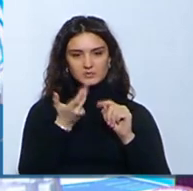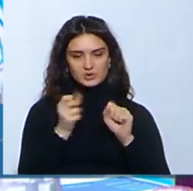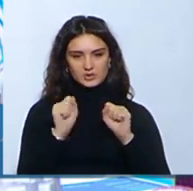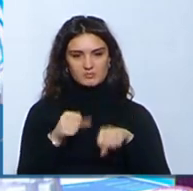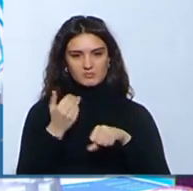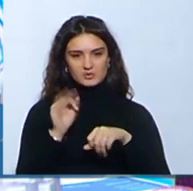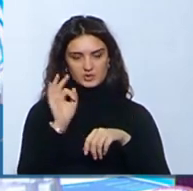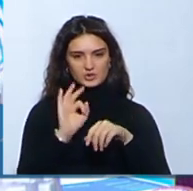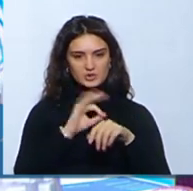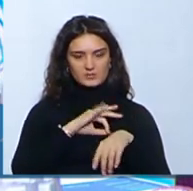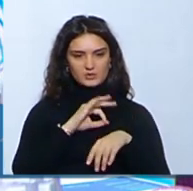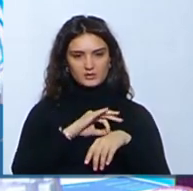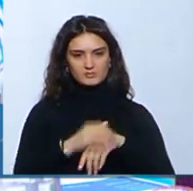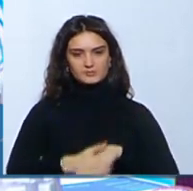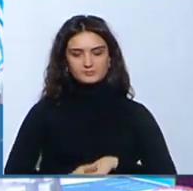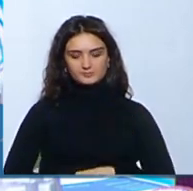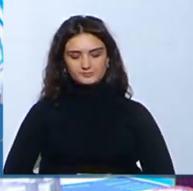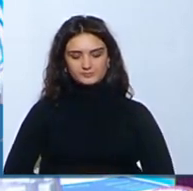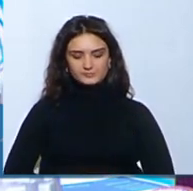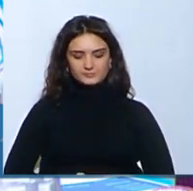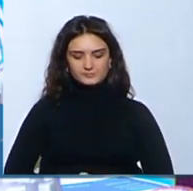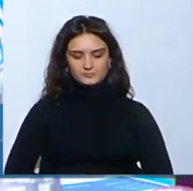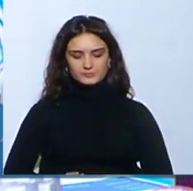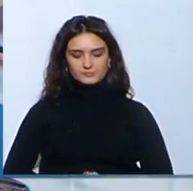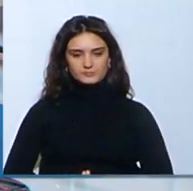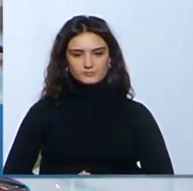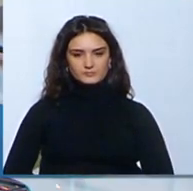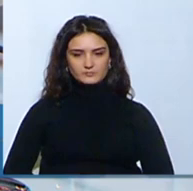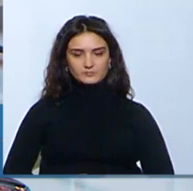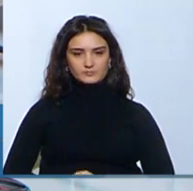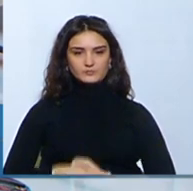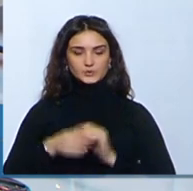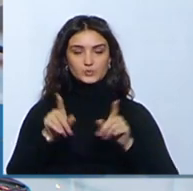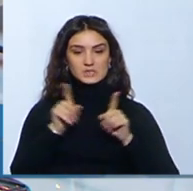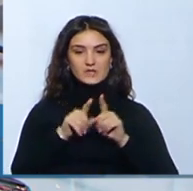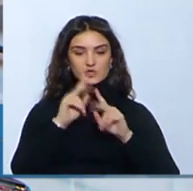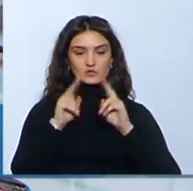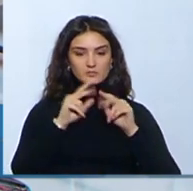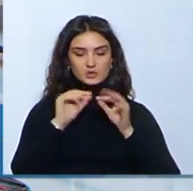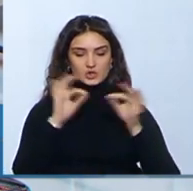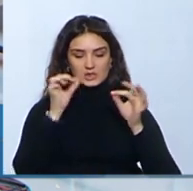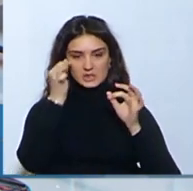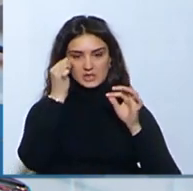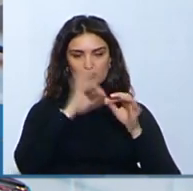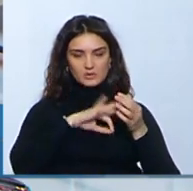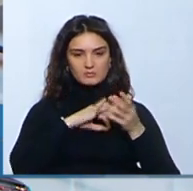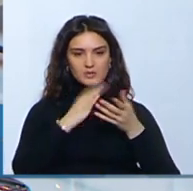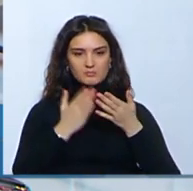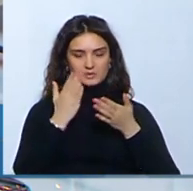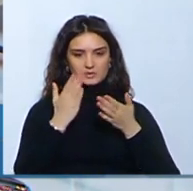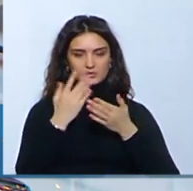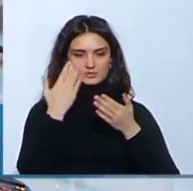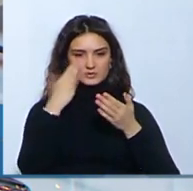თვალისთვის და რამდენად შესაძლებელია მისი ხშირი გამოყენება. თუ არის მსგავსი ჩივილები, ხეთ ჩხირის გამოყენება, ალბათ საუბარი ან